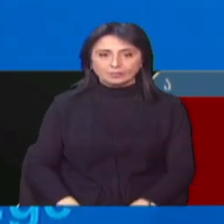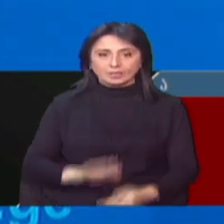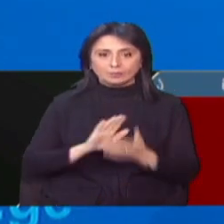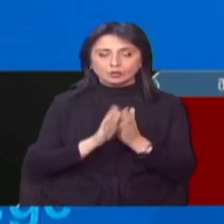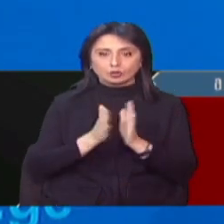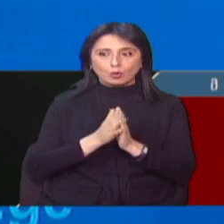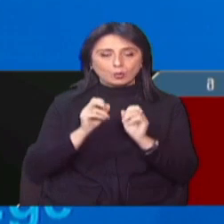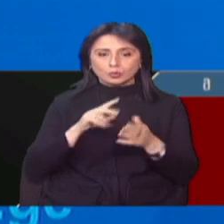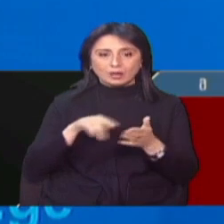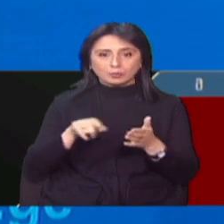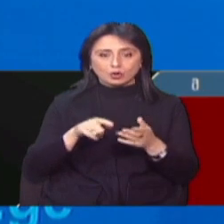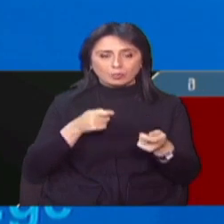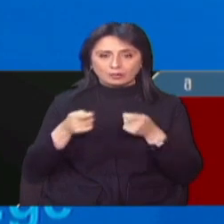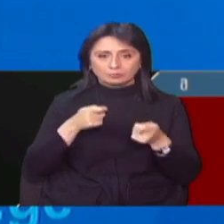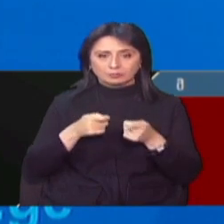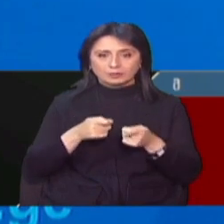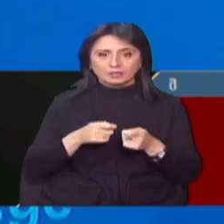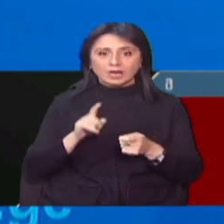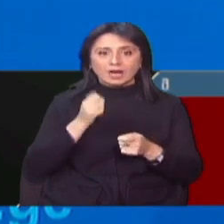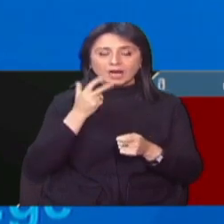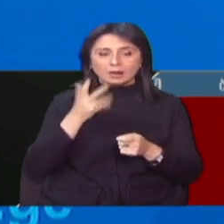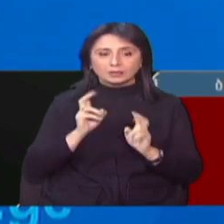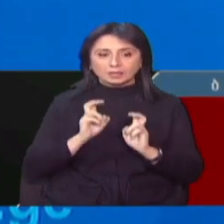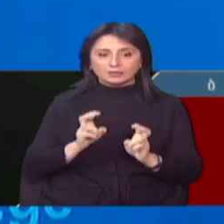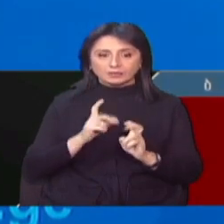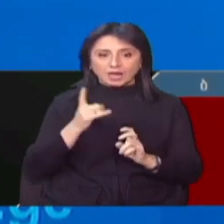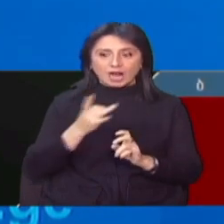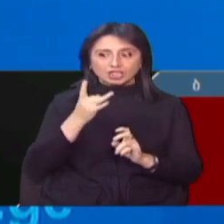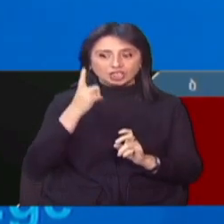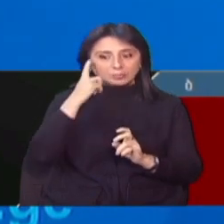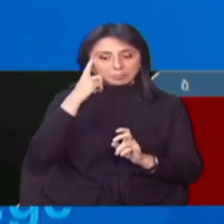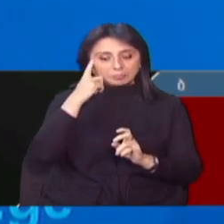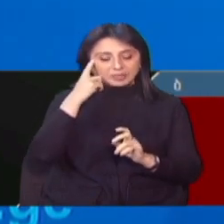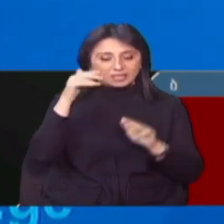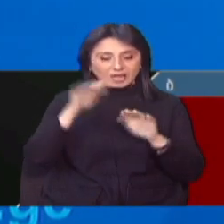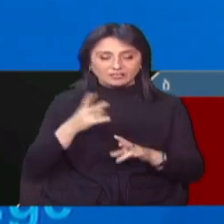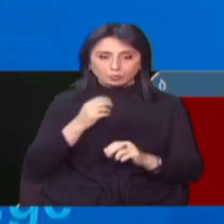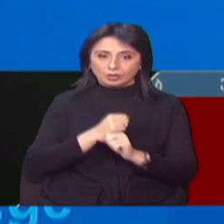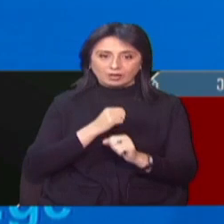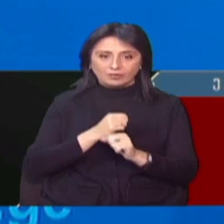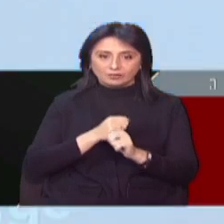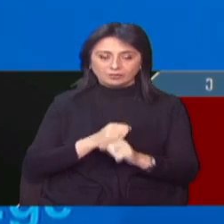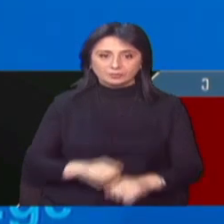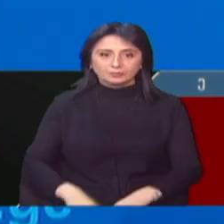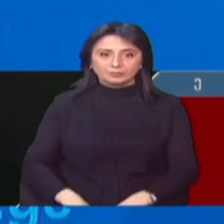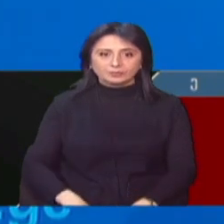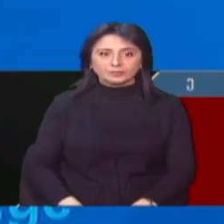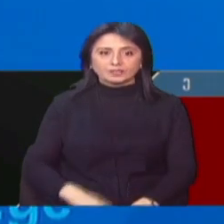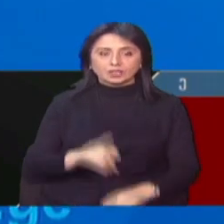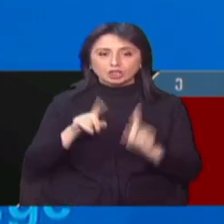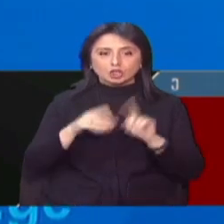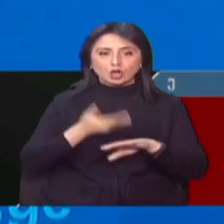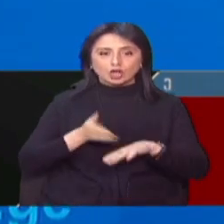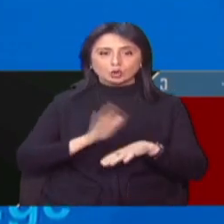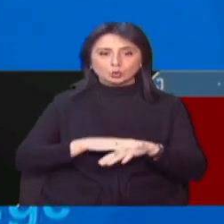comare oba, usa proiectul scurit, usa cartoloși, care am denat așcer de apicre bulică, dar toate le bebim, nu mi-e rost, fără să mă gândesc. Zoga, dar tu li-a